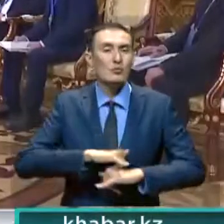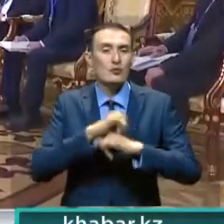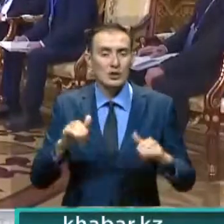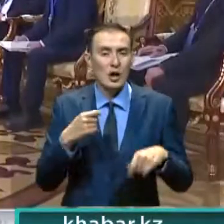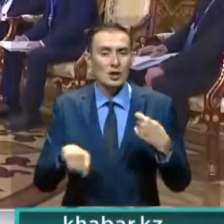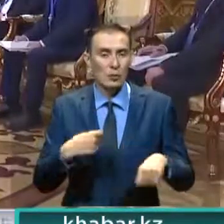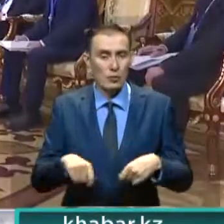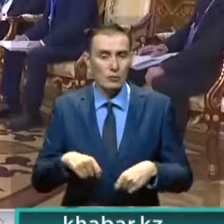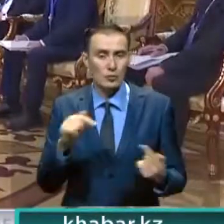товарооборот